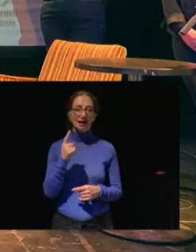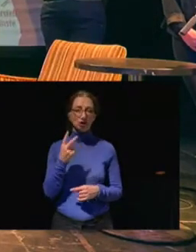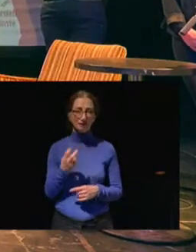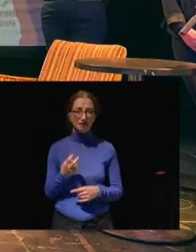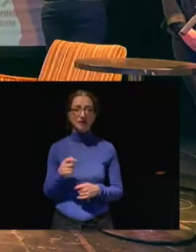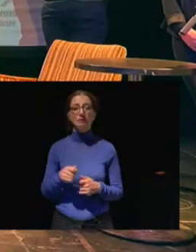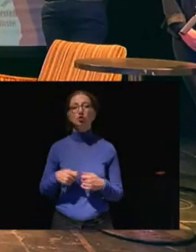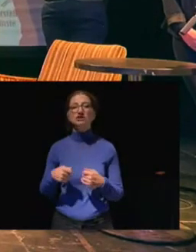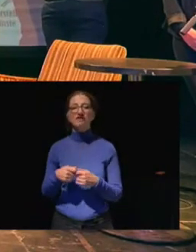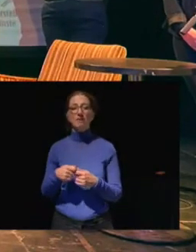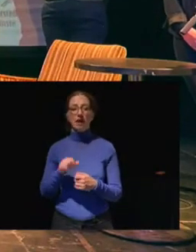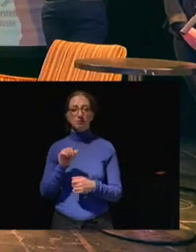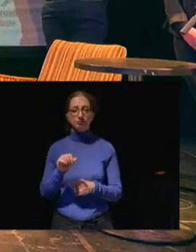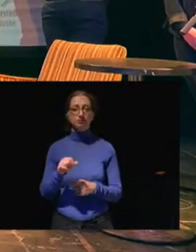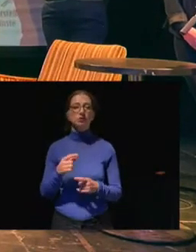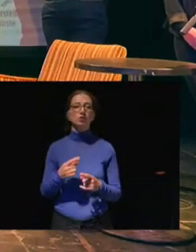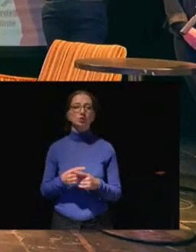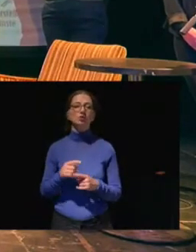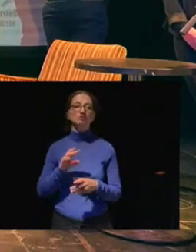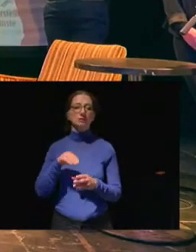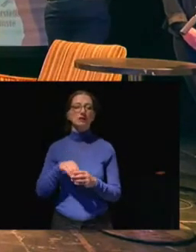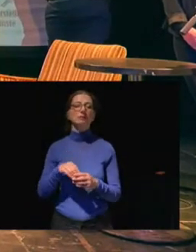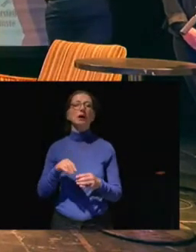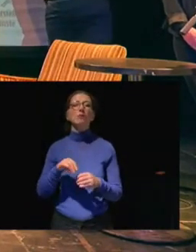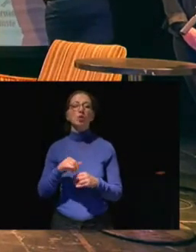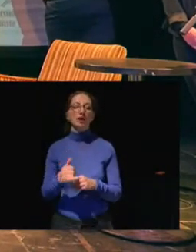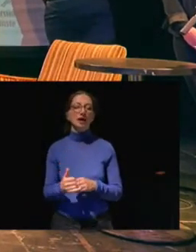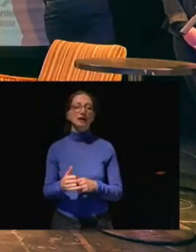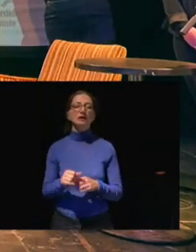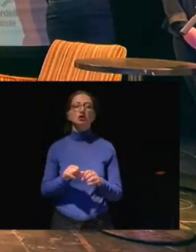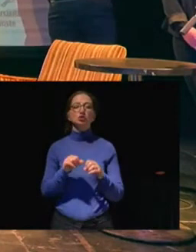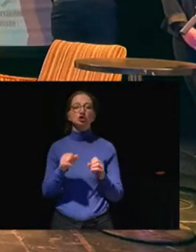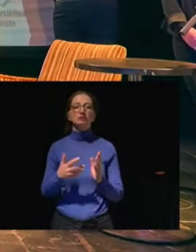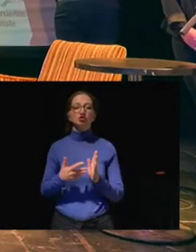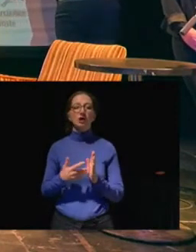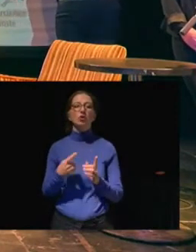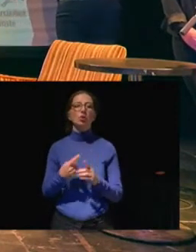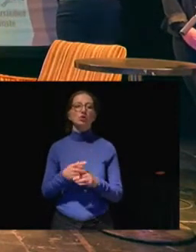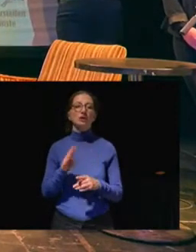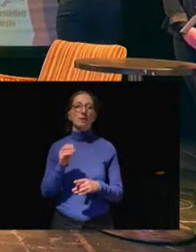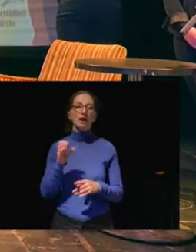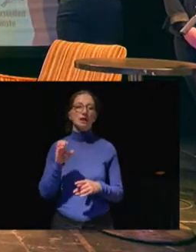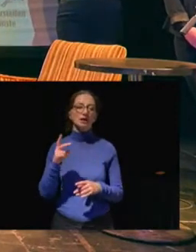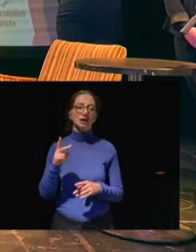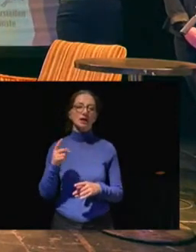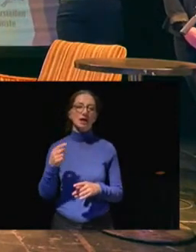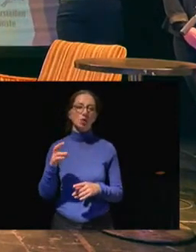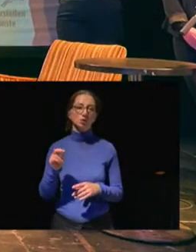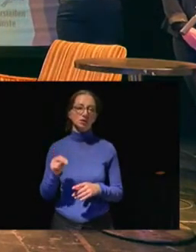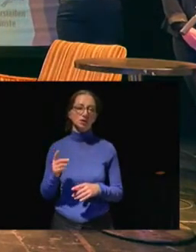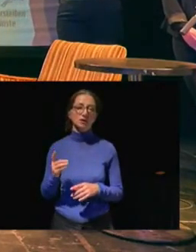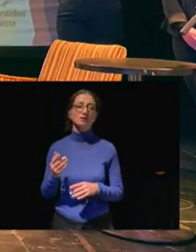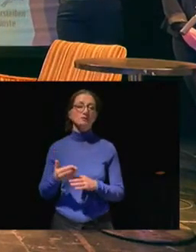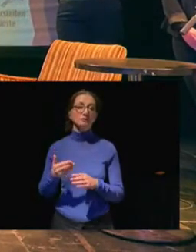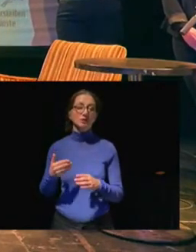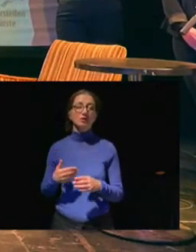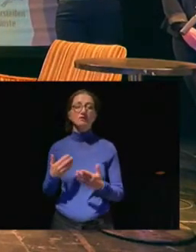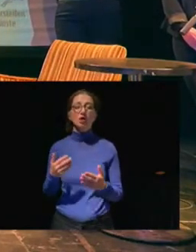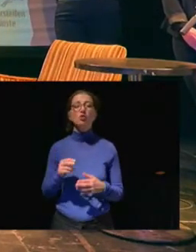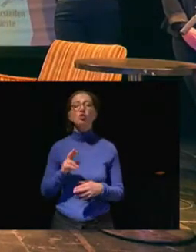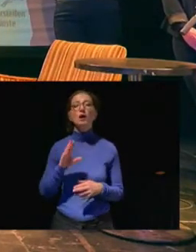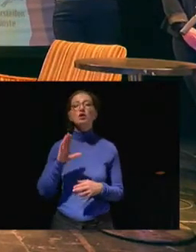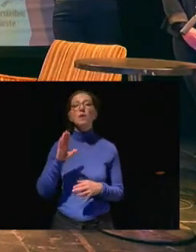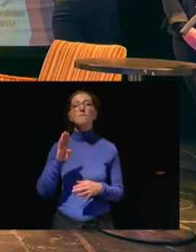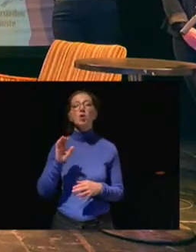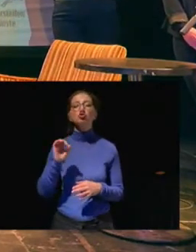beim Bundesverband und auch in den Projekten Systemcheck und Background tätig. Zuvor war sie bei der Robert-Bosch-Stiftung